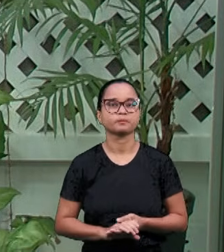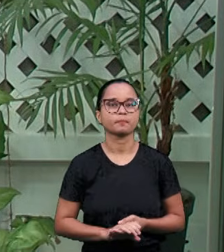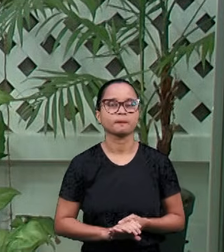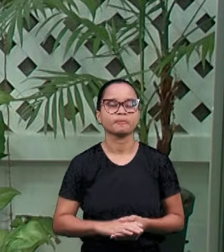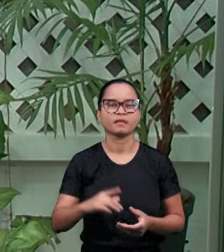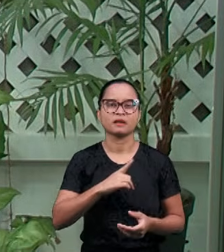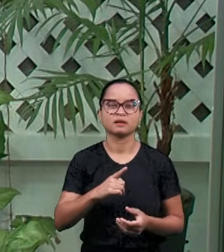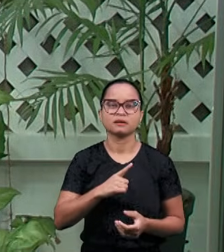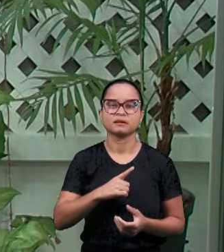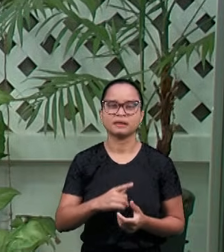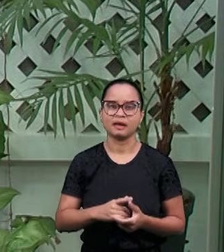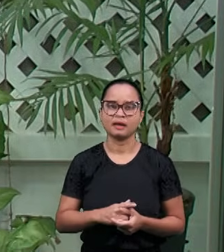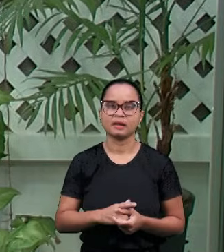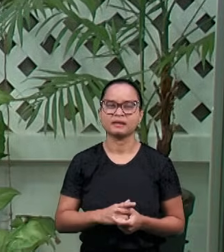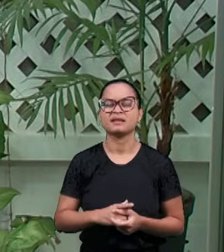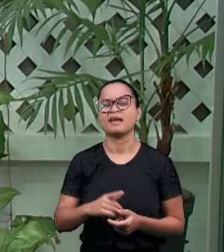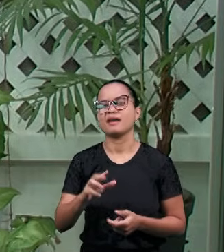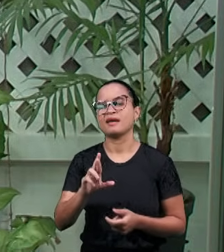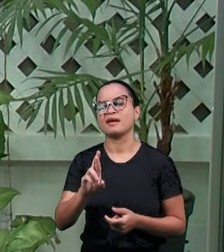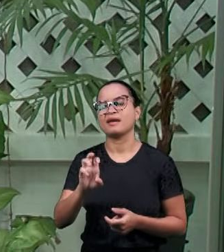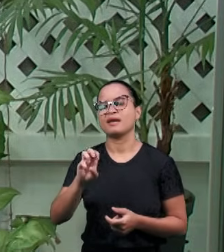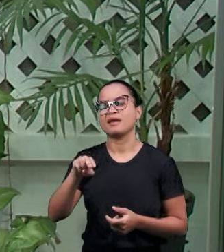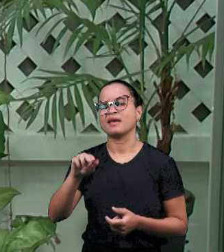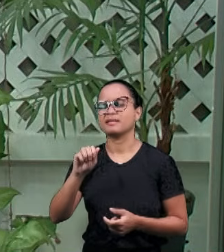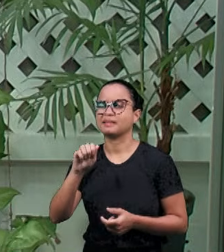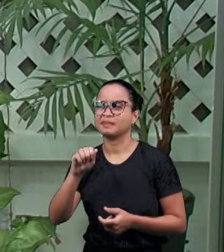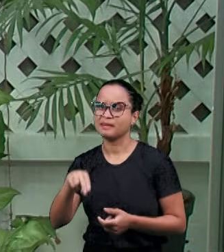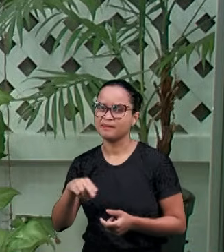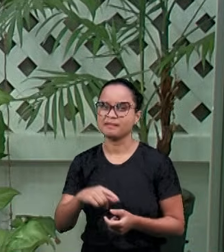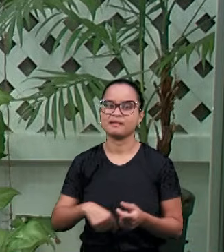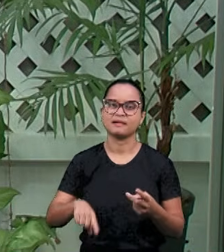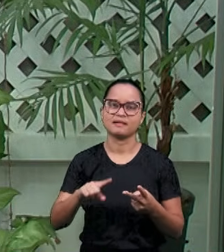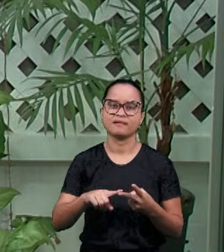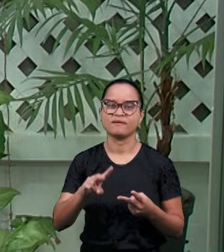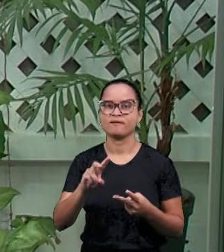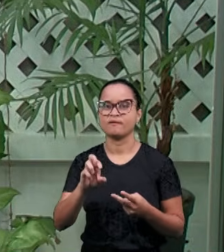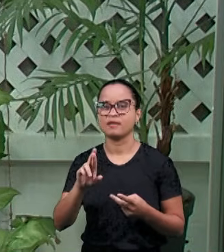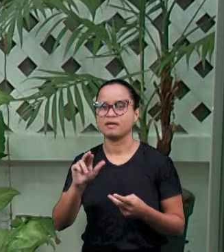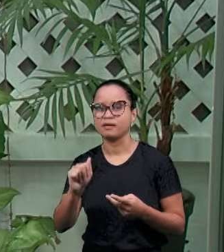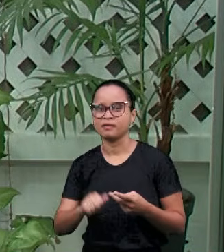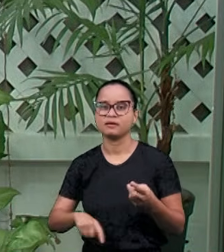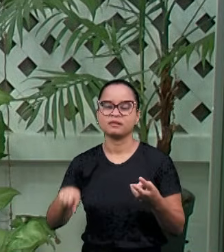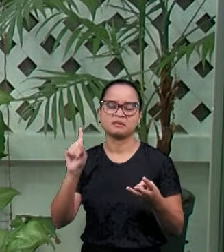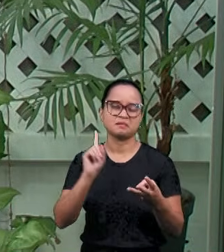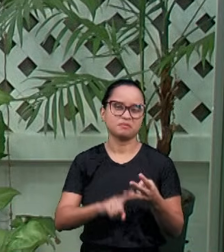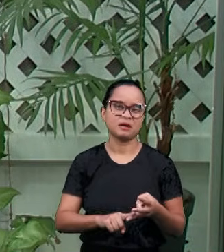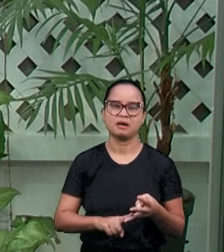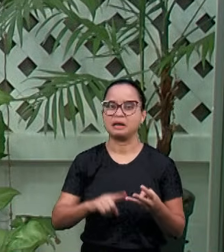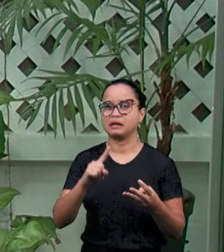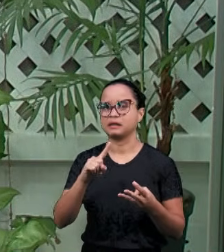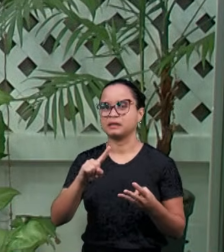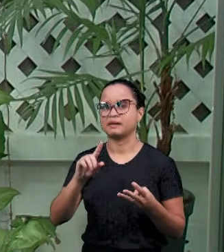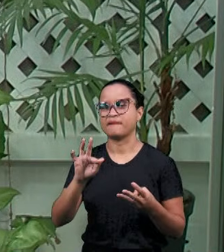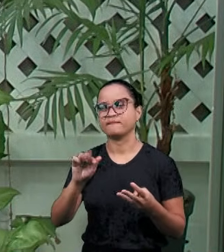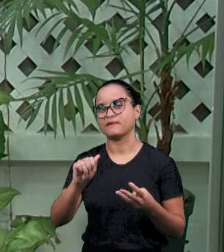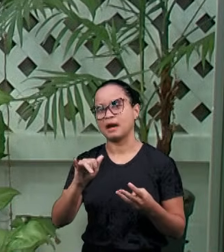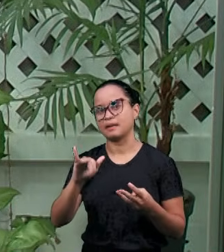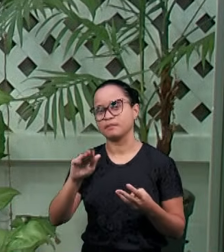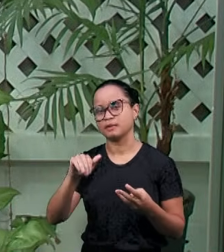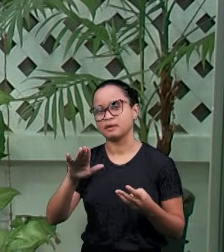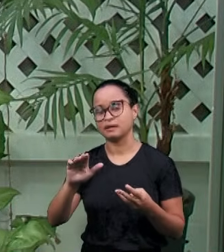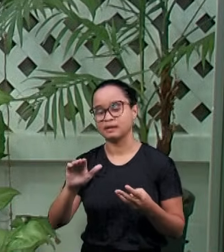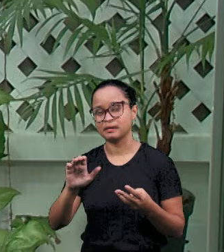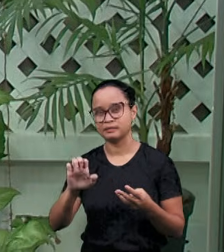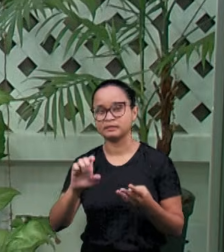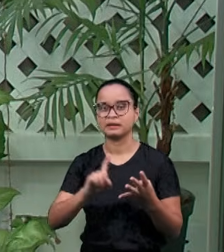Et il y a Renan, beaucoup ici, beaucoup de noms, Fabiane, Italo,